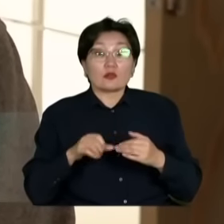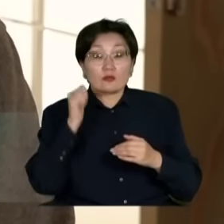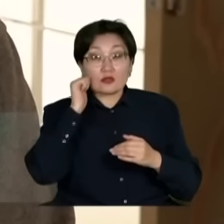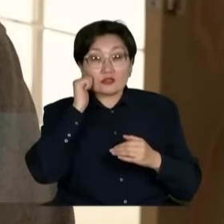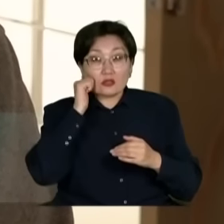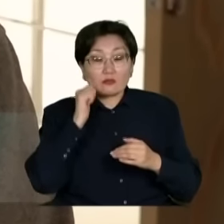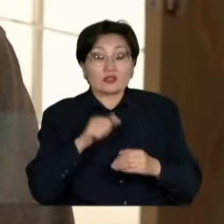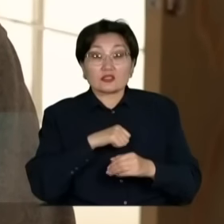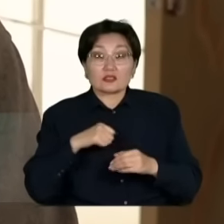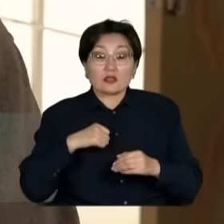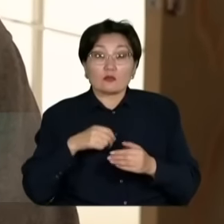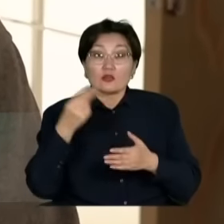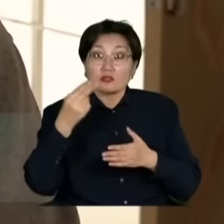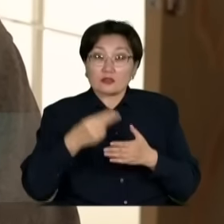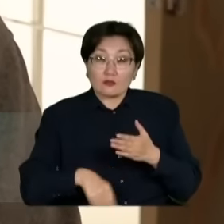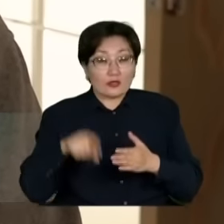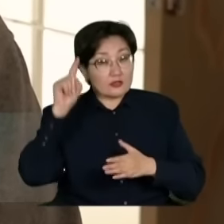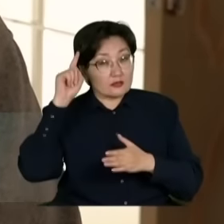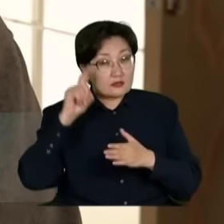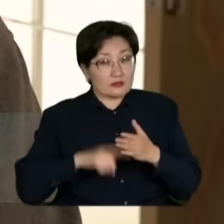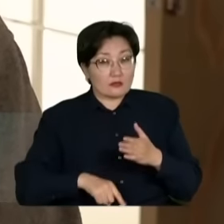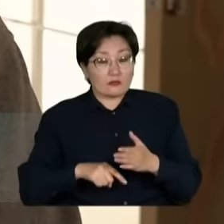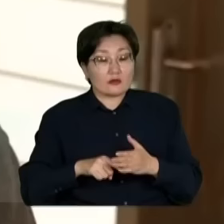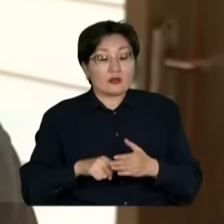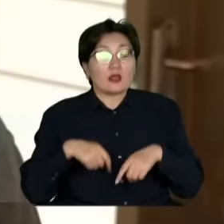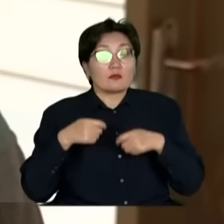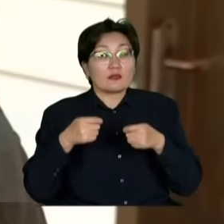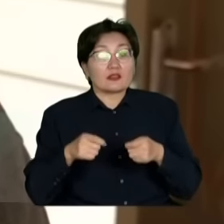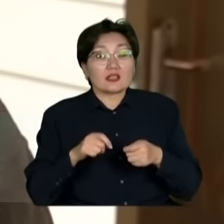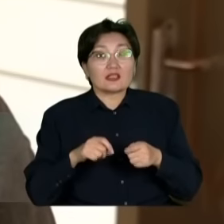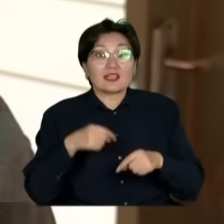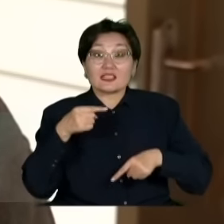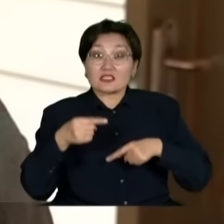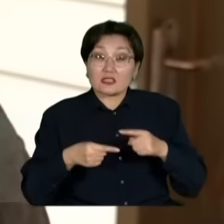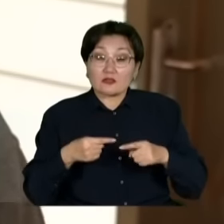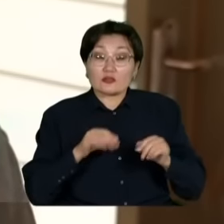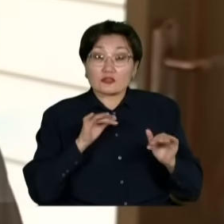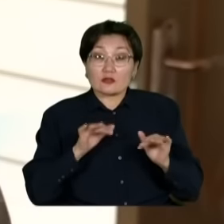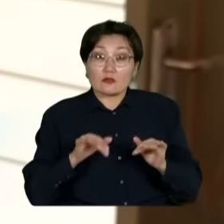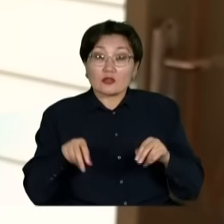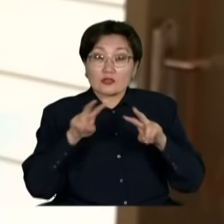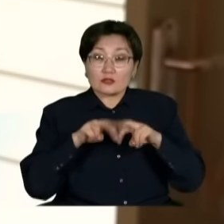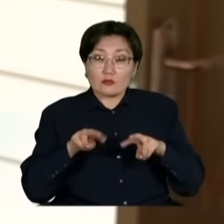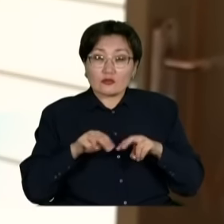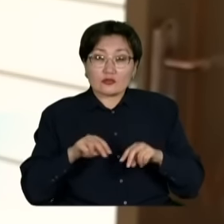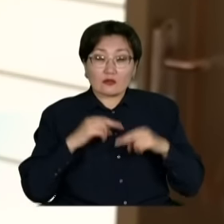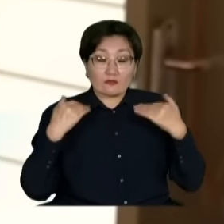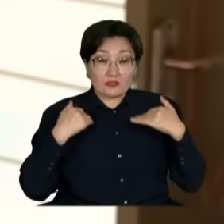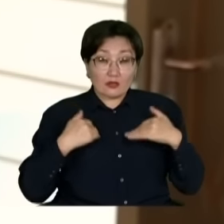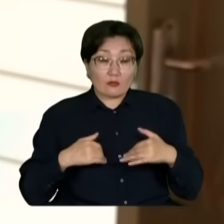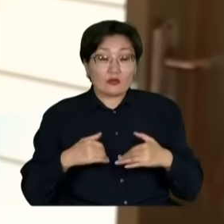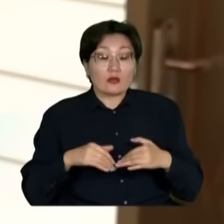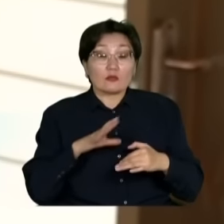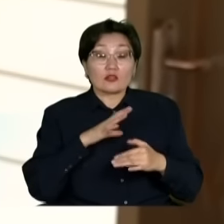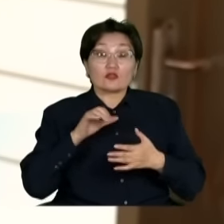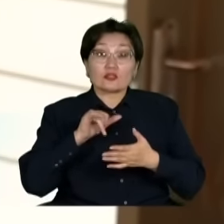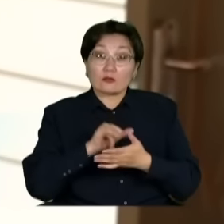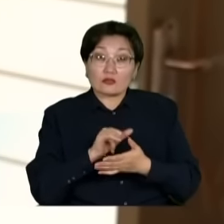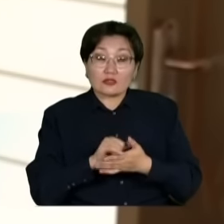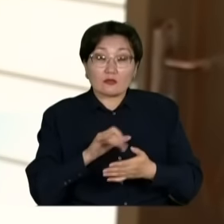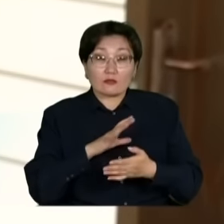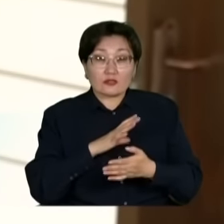якобы сама подписывает доверенность наведени наследственного дела Когда начали расследовать экма было установлено что